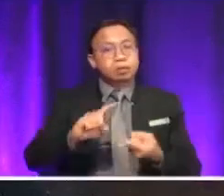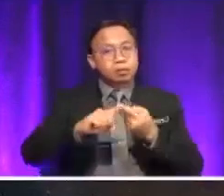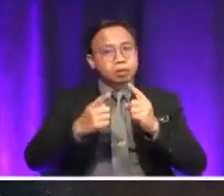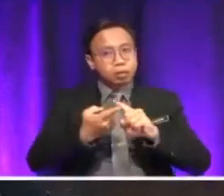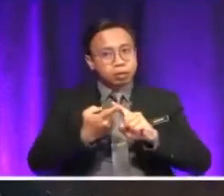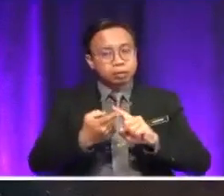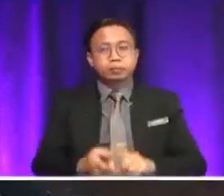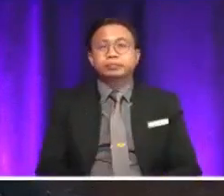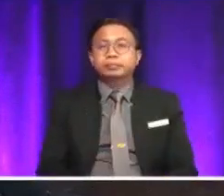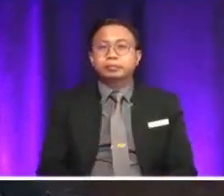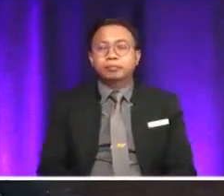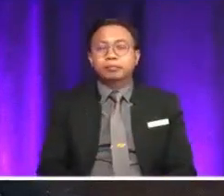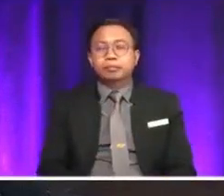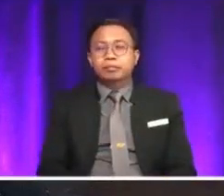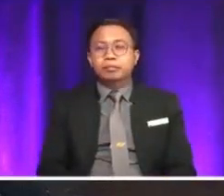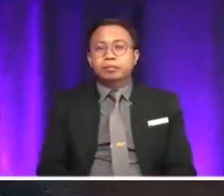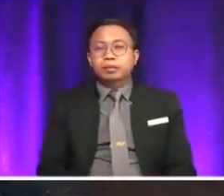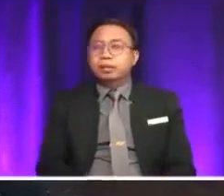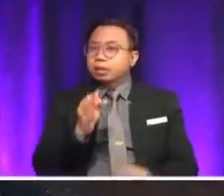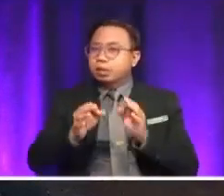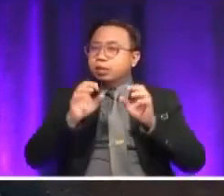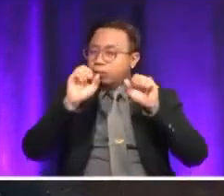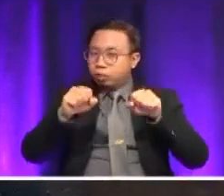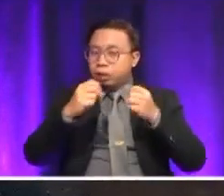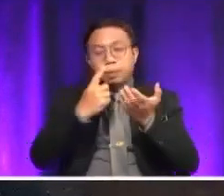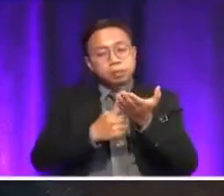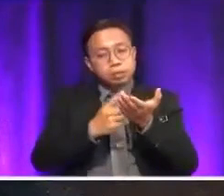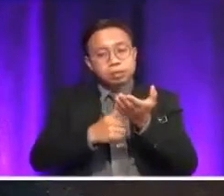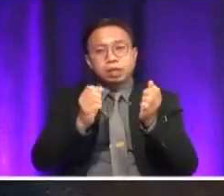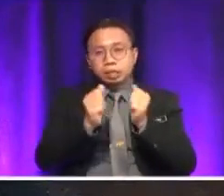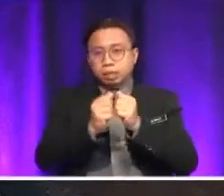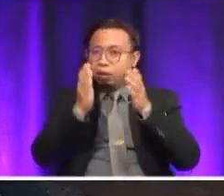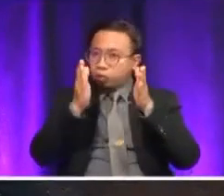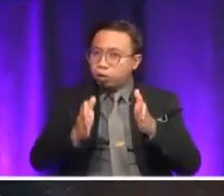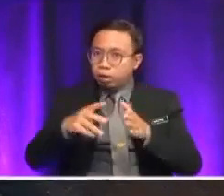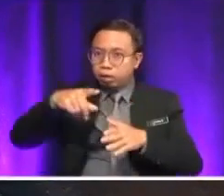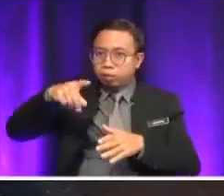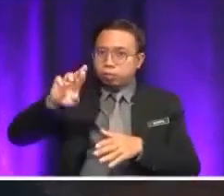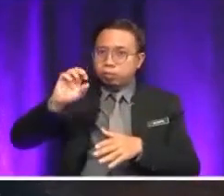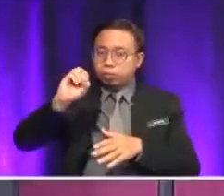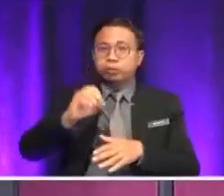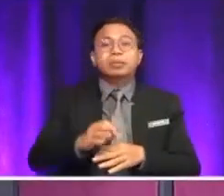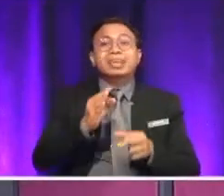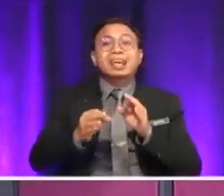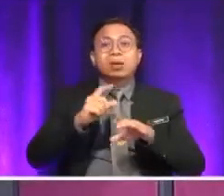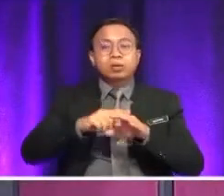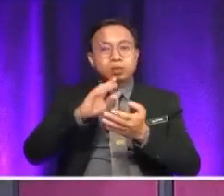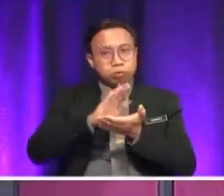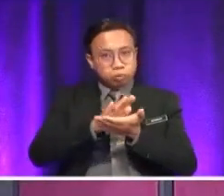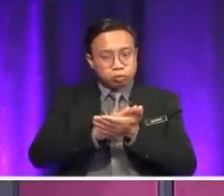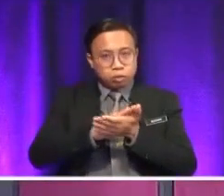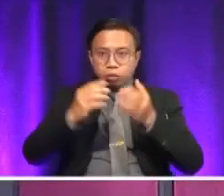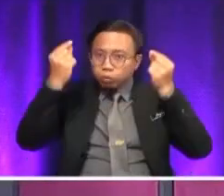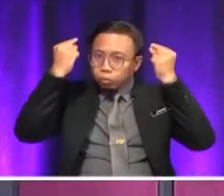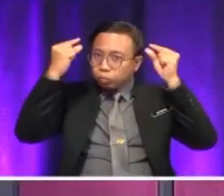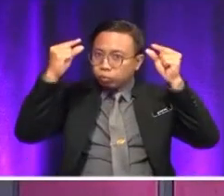Kawan-kawan ataupun kawan-kawan kan. So kalau boleh berbincang dulu dengan orang yang profesional. Contohnya kalau kat sekolah,